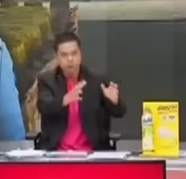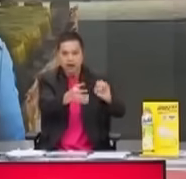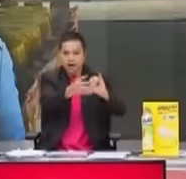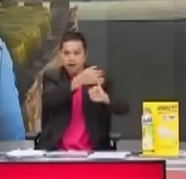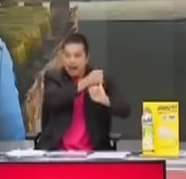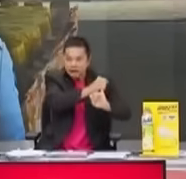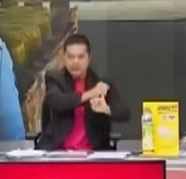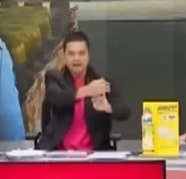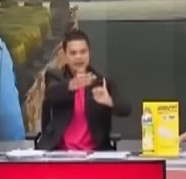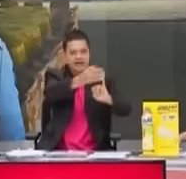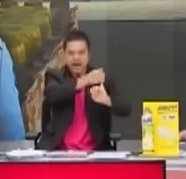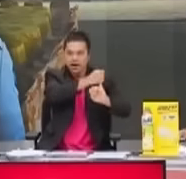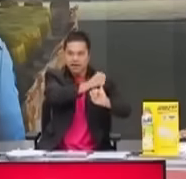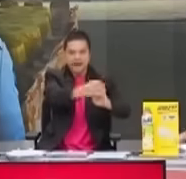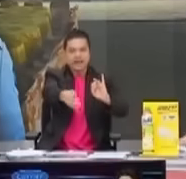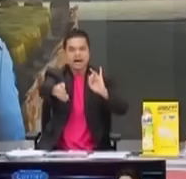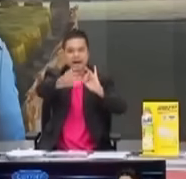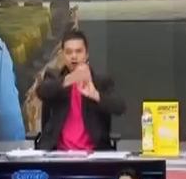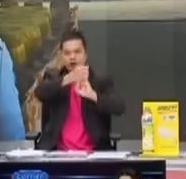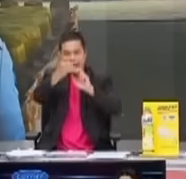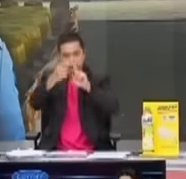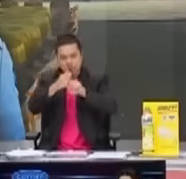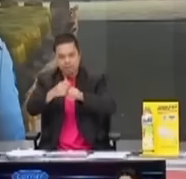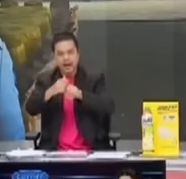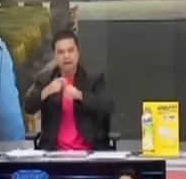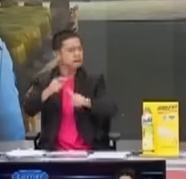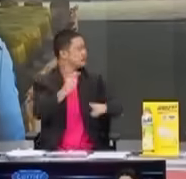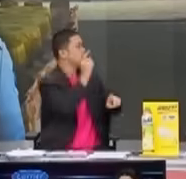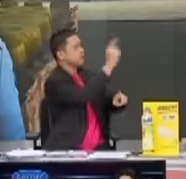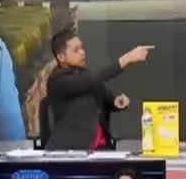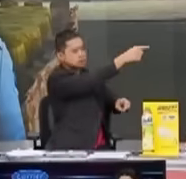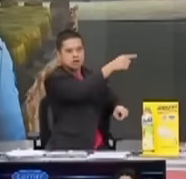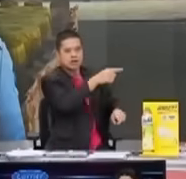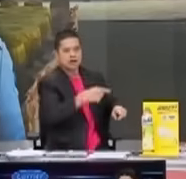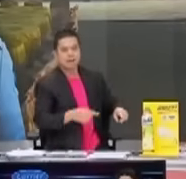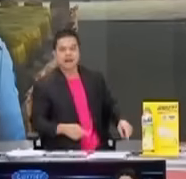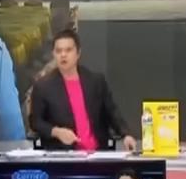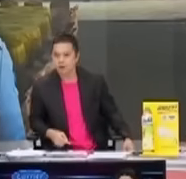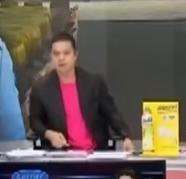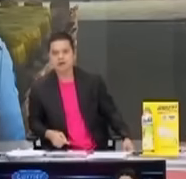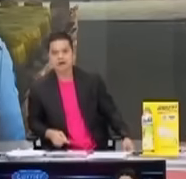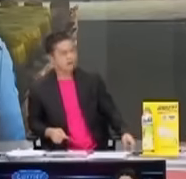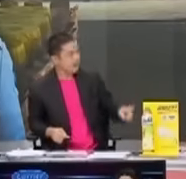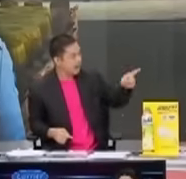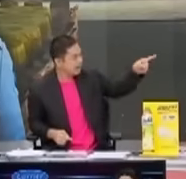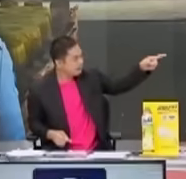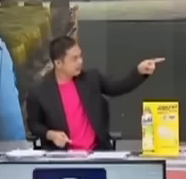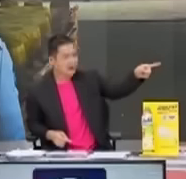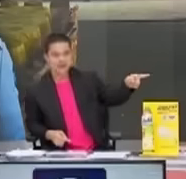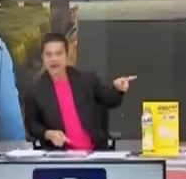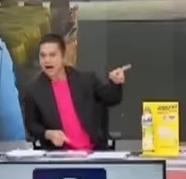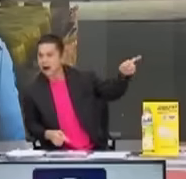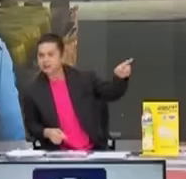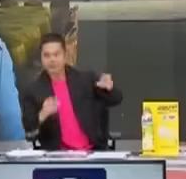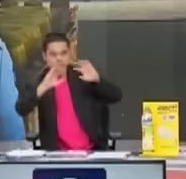คุมตัวดูแลเขาให้ดีอย่าให้เขาเป็นอะไรแล้วดูแลคนต่อไปคือนู่นกำนันนกอย่าให้เขาเป็นอะ